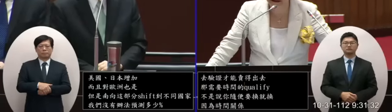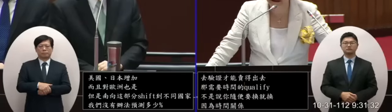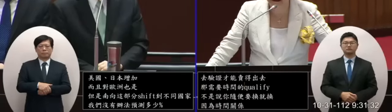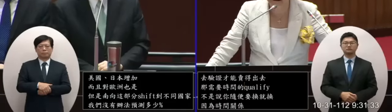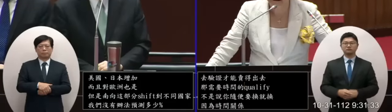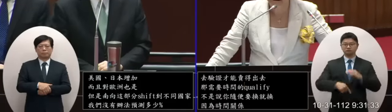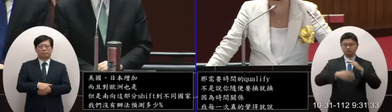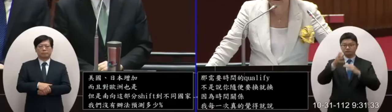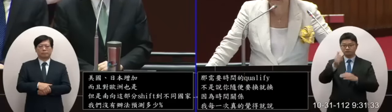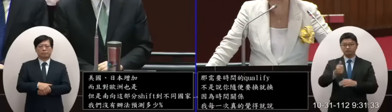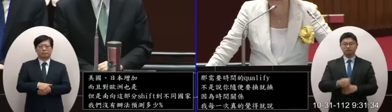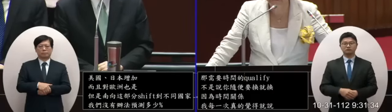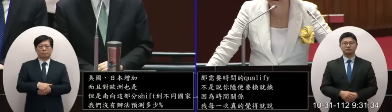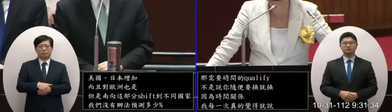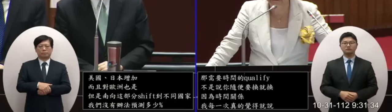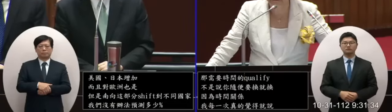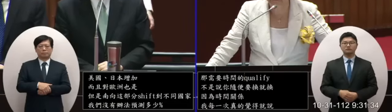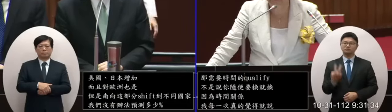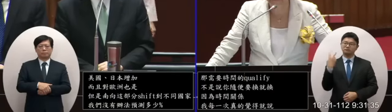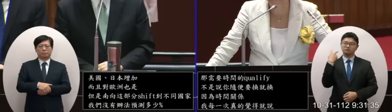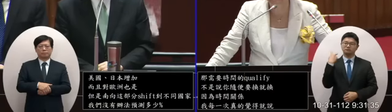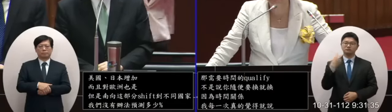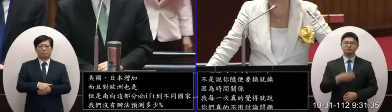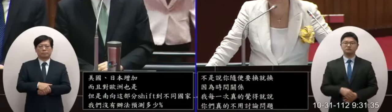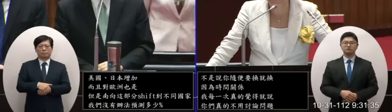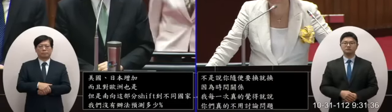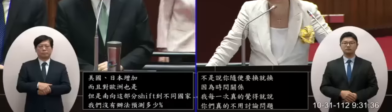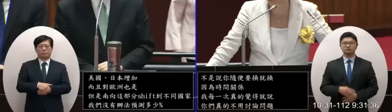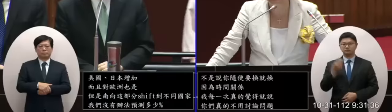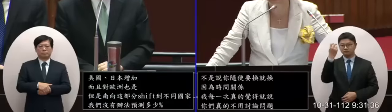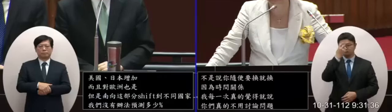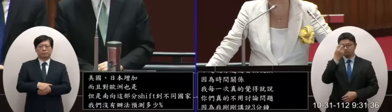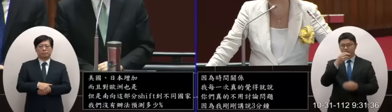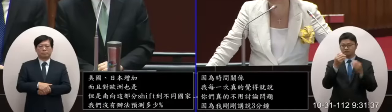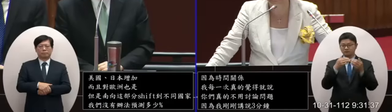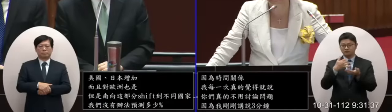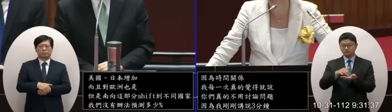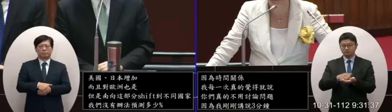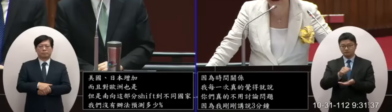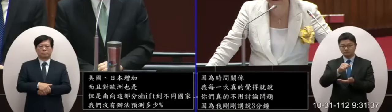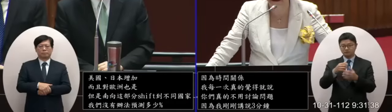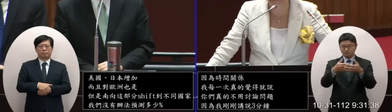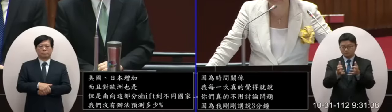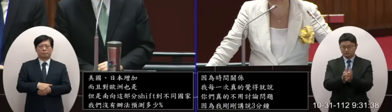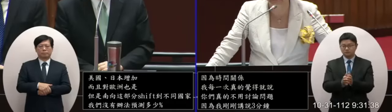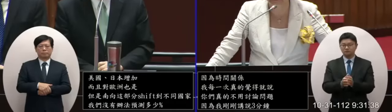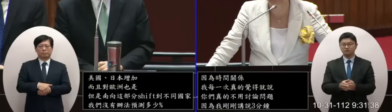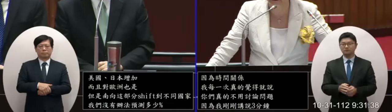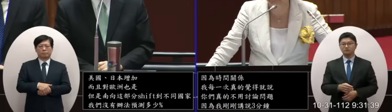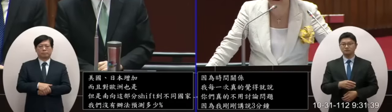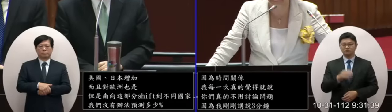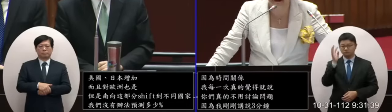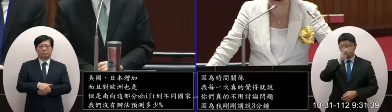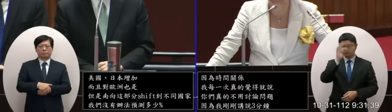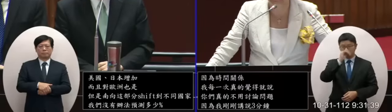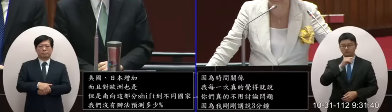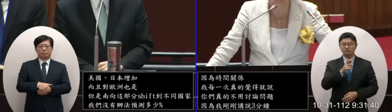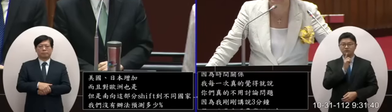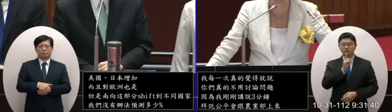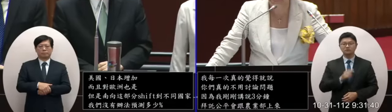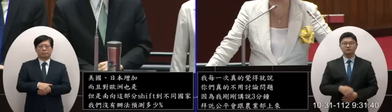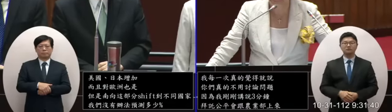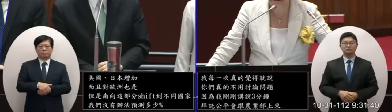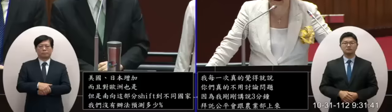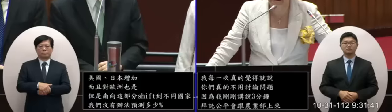那个院长啊，那个前两天的时候啊，审计部我们在质询的时候，他讲说啊，他从来查的部分呢，从来没有